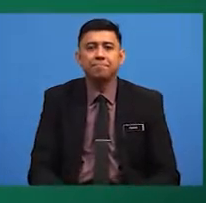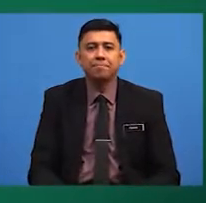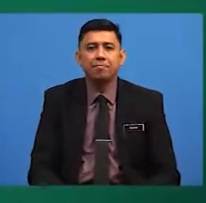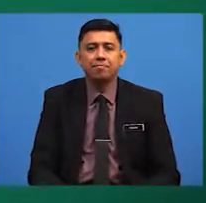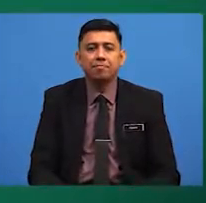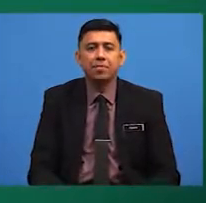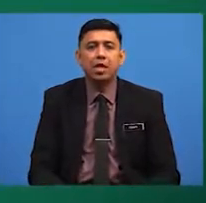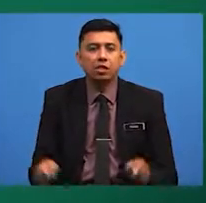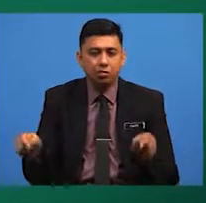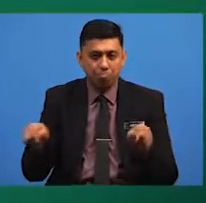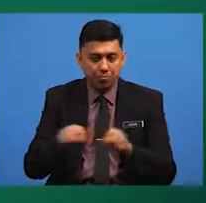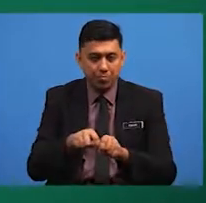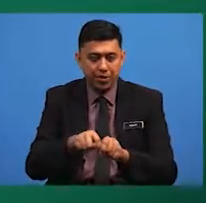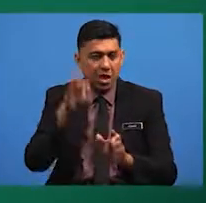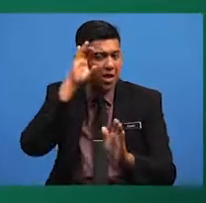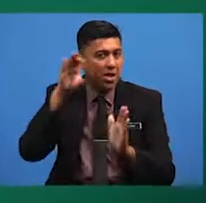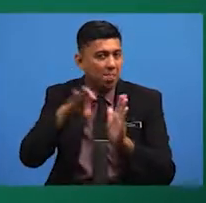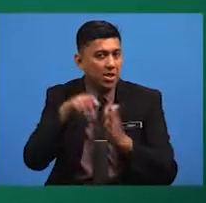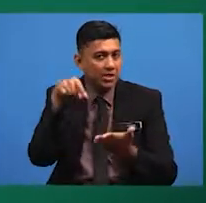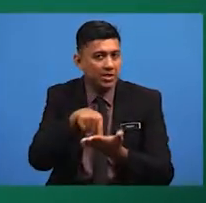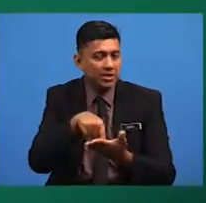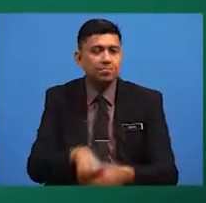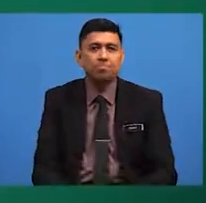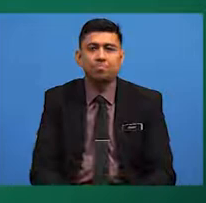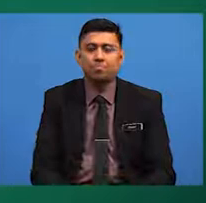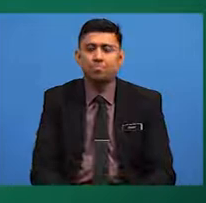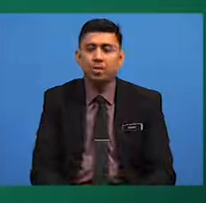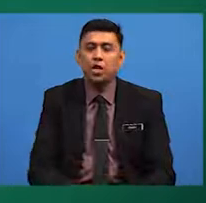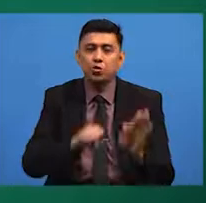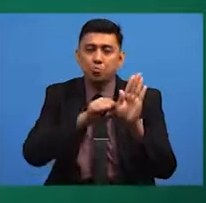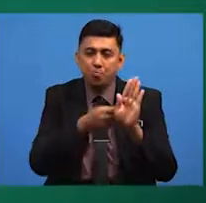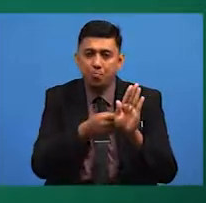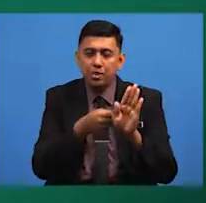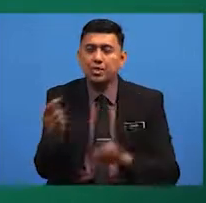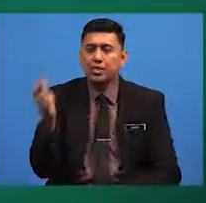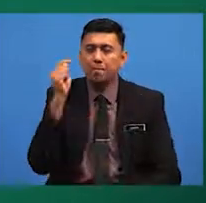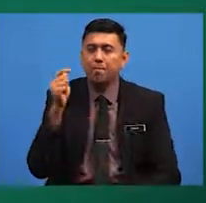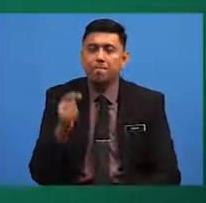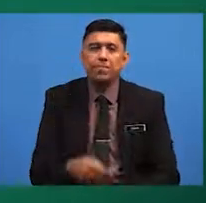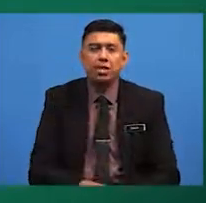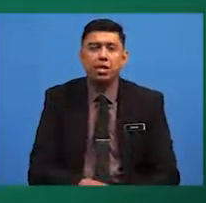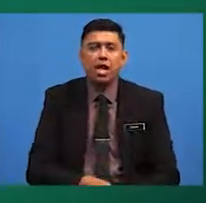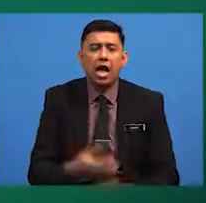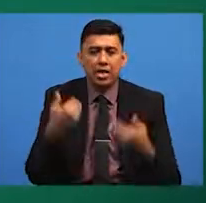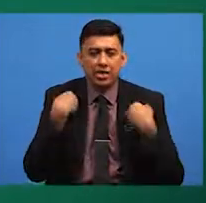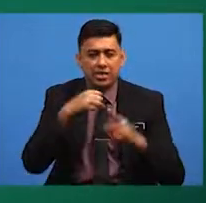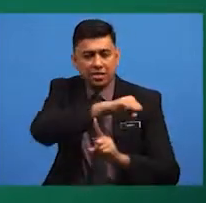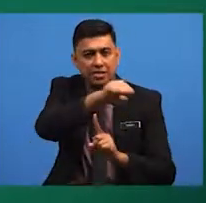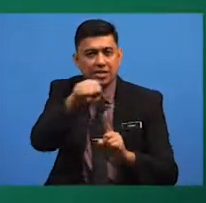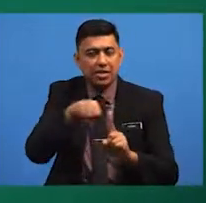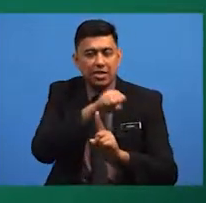seperti dalam gambar rajah ini sumber tenaga terdapat disekeliling kita